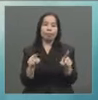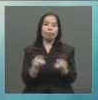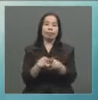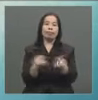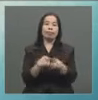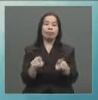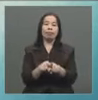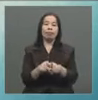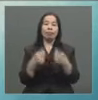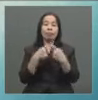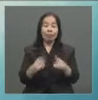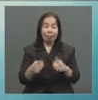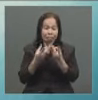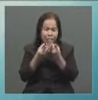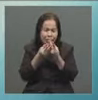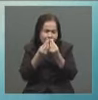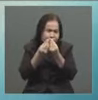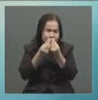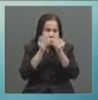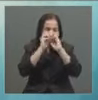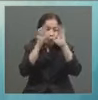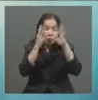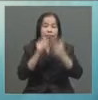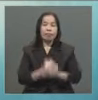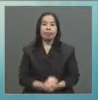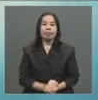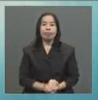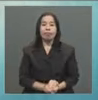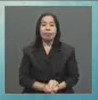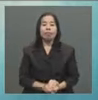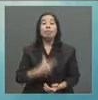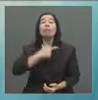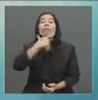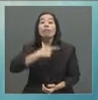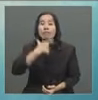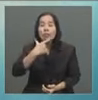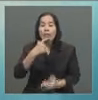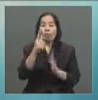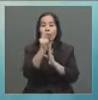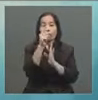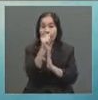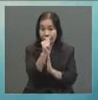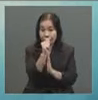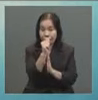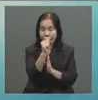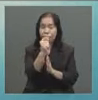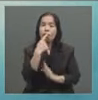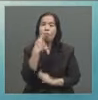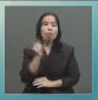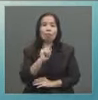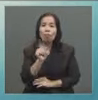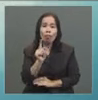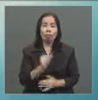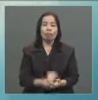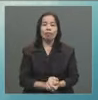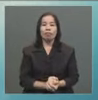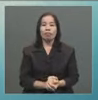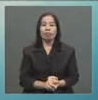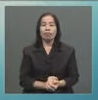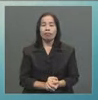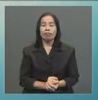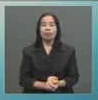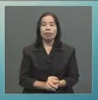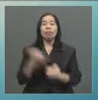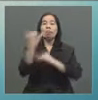ได้ละเอียดเท่ากับชุดแรกนะครับส่วนแม่ฮ่องสอนอุตรดิตถ์บอกได้เลยครับว่าเดินทางมาจ